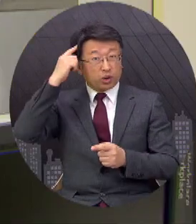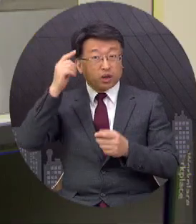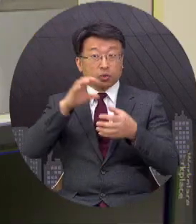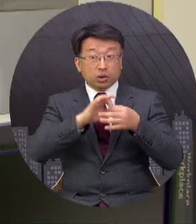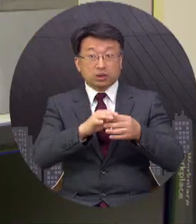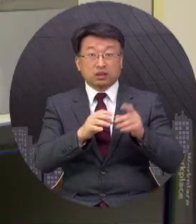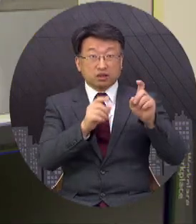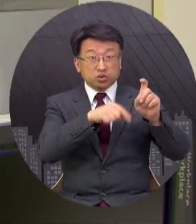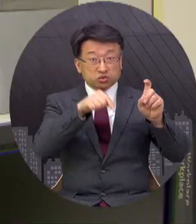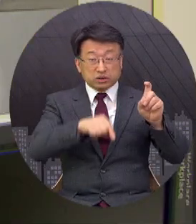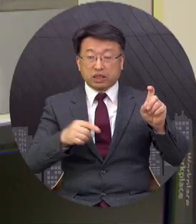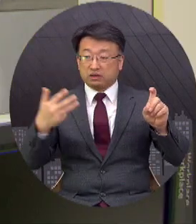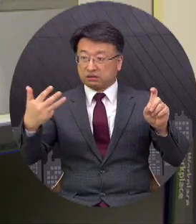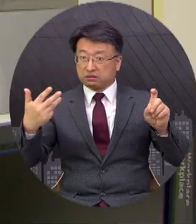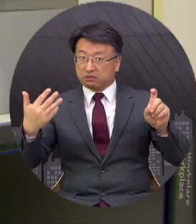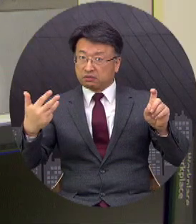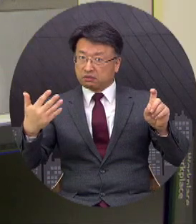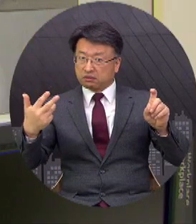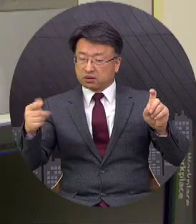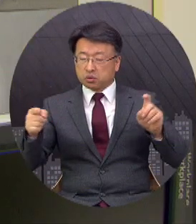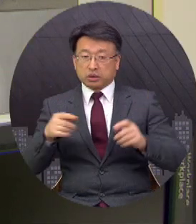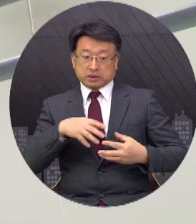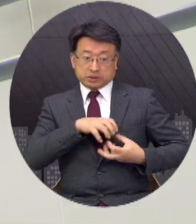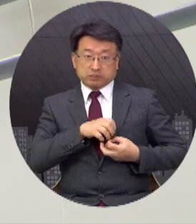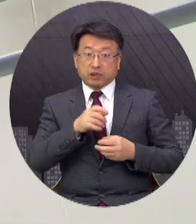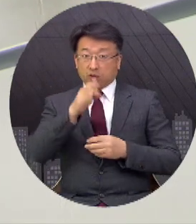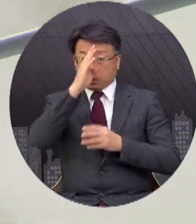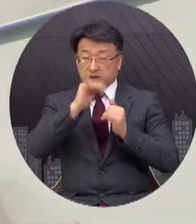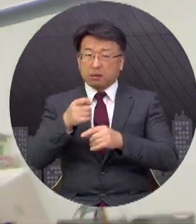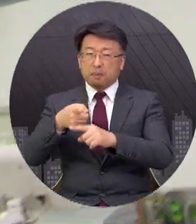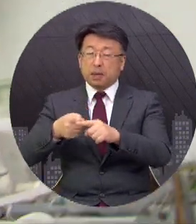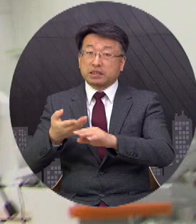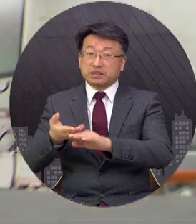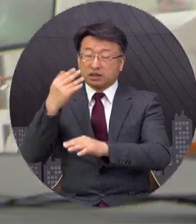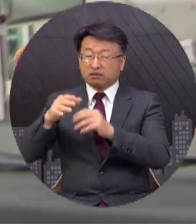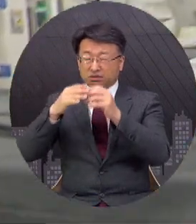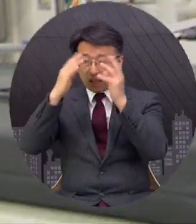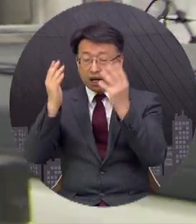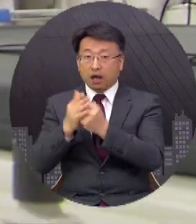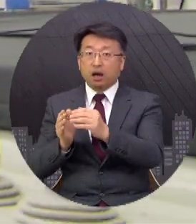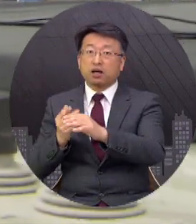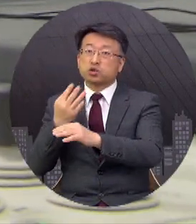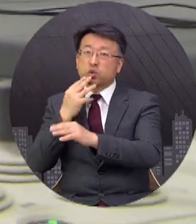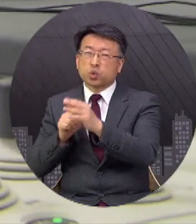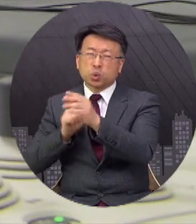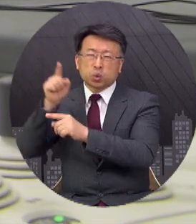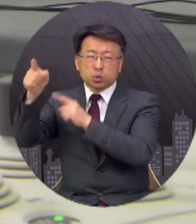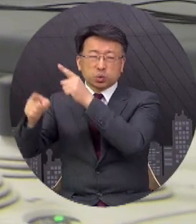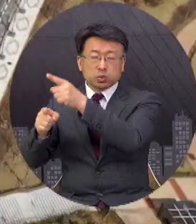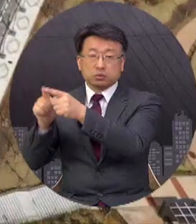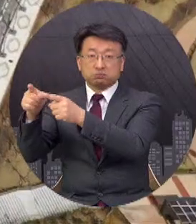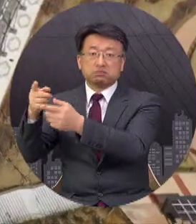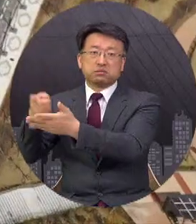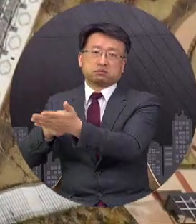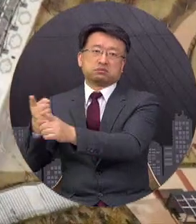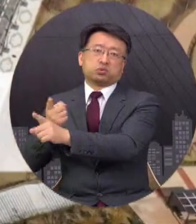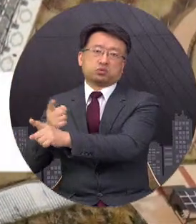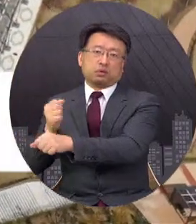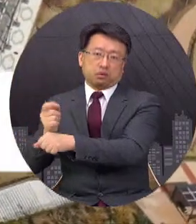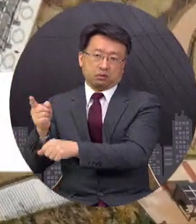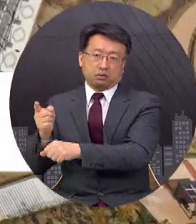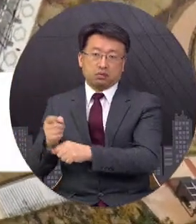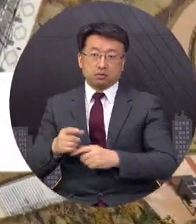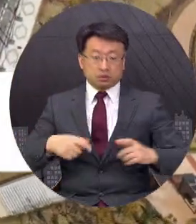환자 10명 중 8명, 그리고 심장 질환자의 절반 가까이가 다른 지역에서 수술을 받았습니다. 우리 지역